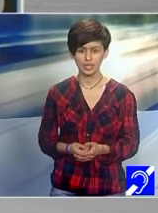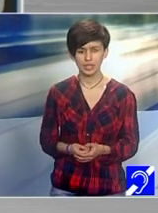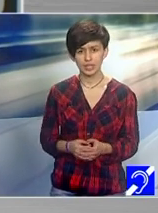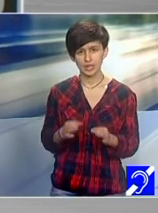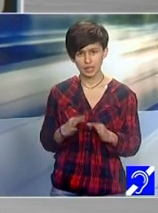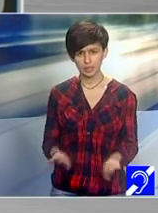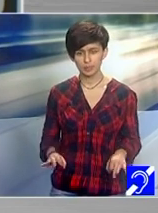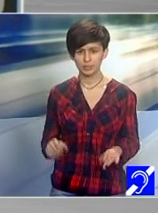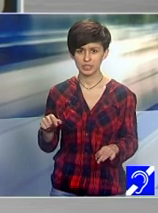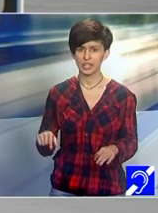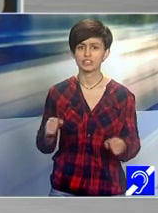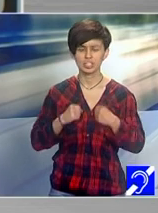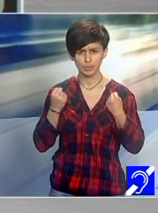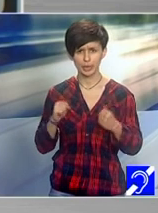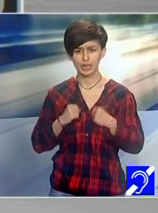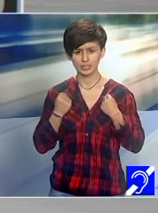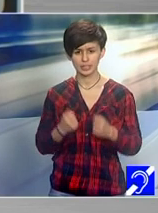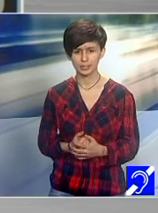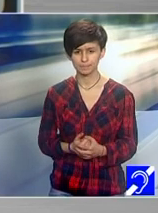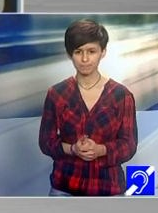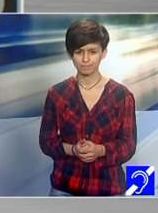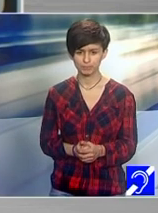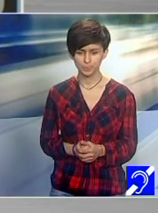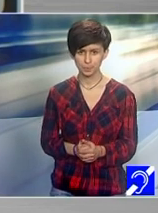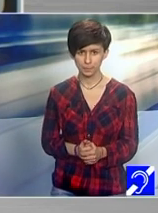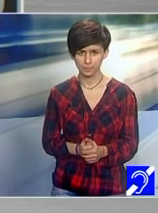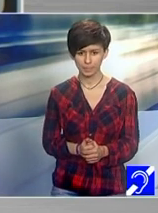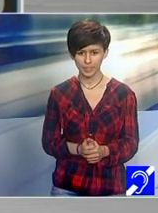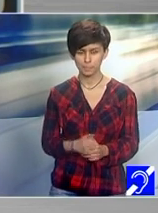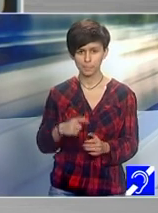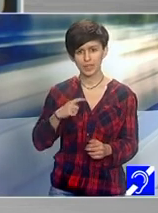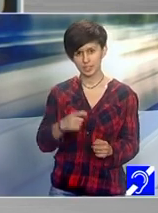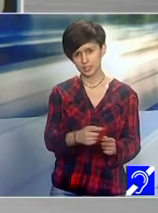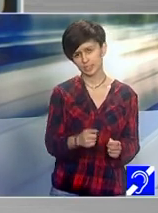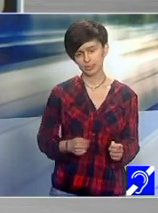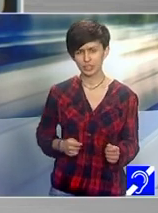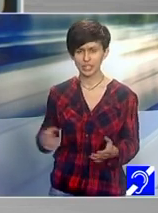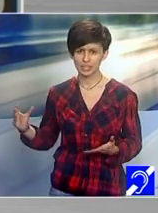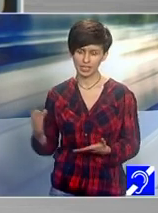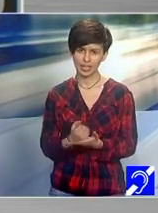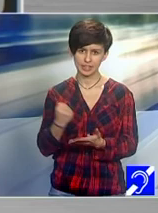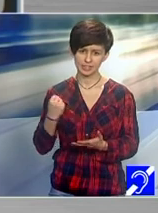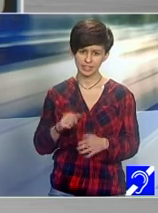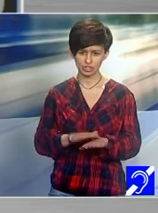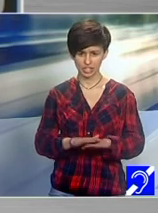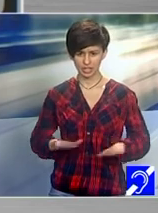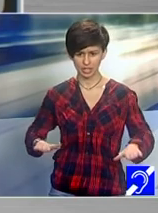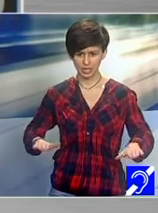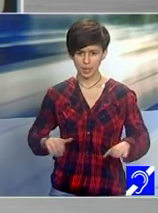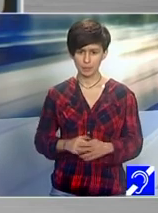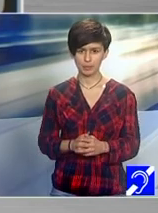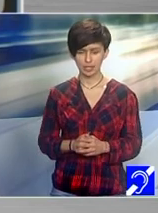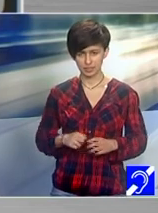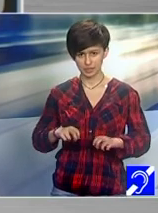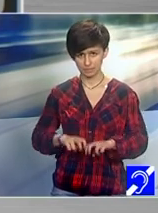în practică. Și adică în ce constau aceasta? Deci sunt proiecte care se câștigă pe baza